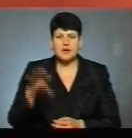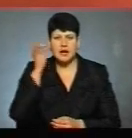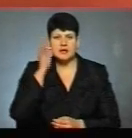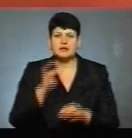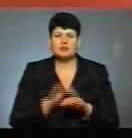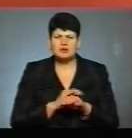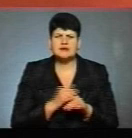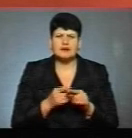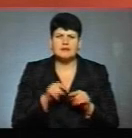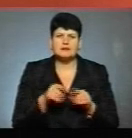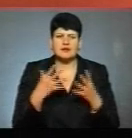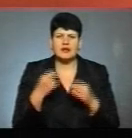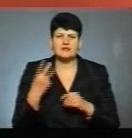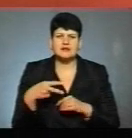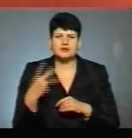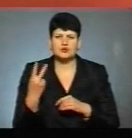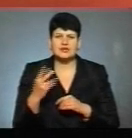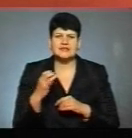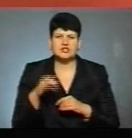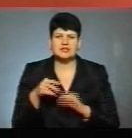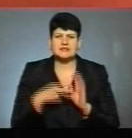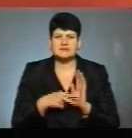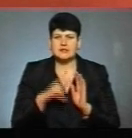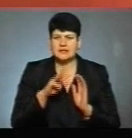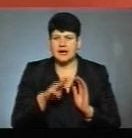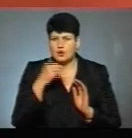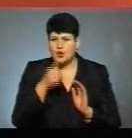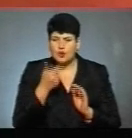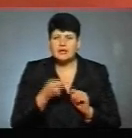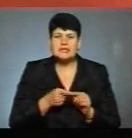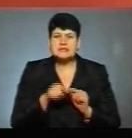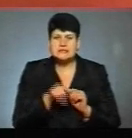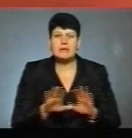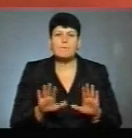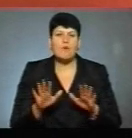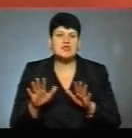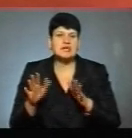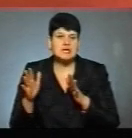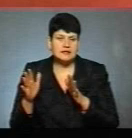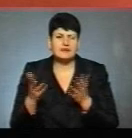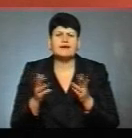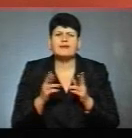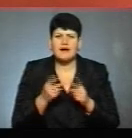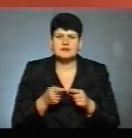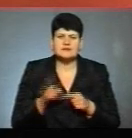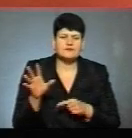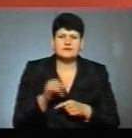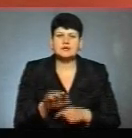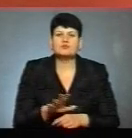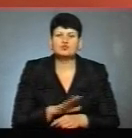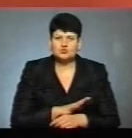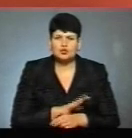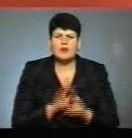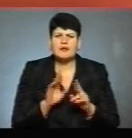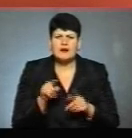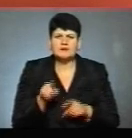цей день, 22 січня 73-го року, і ці події, і як все відбувалося, і як